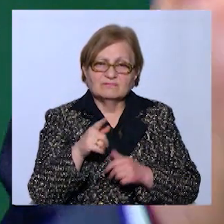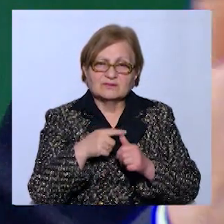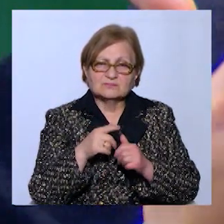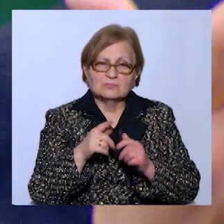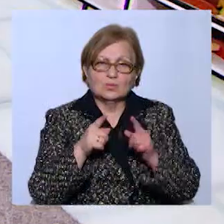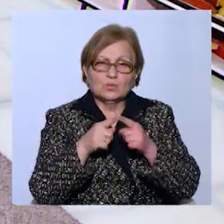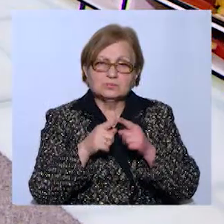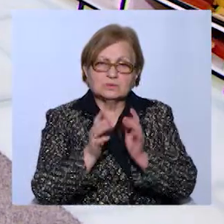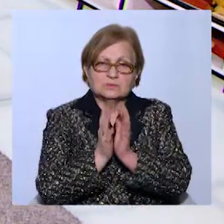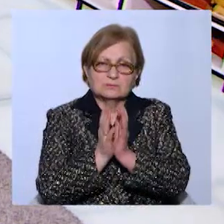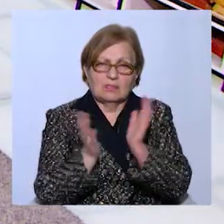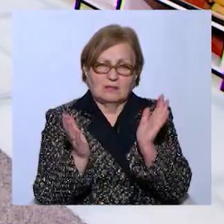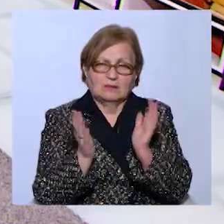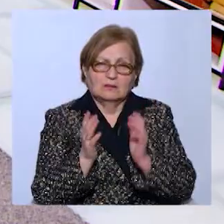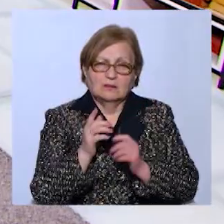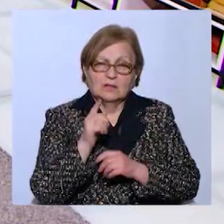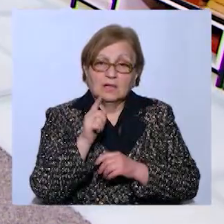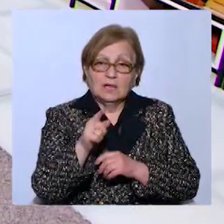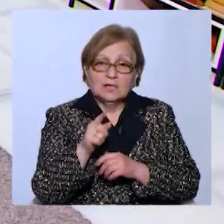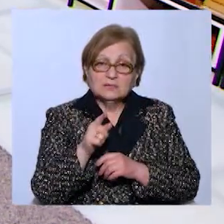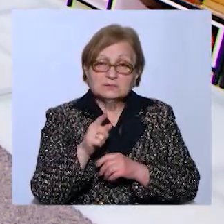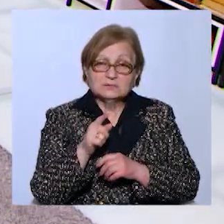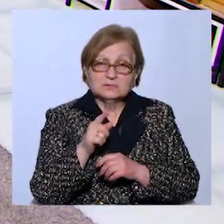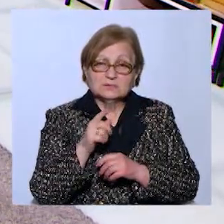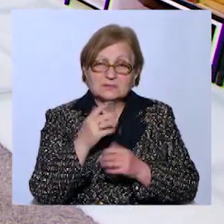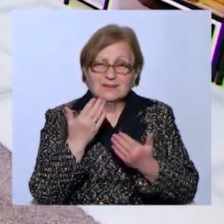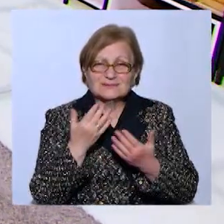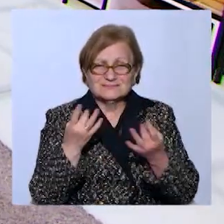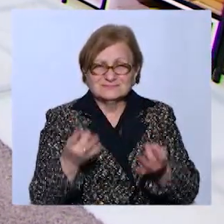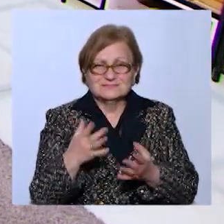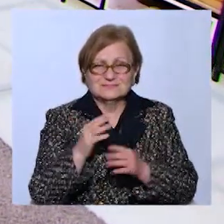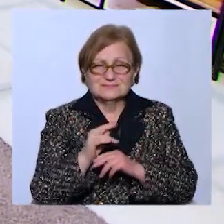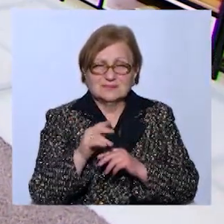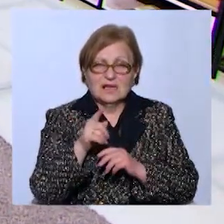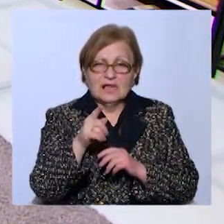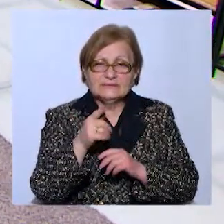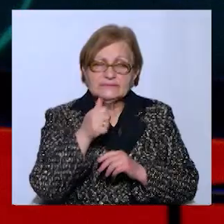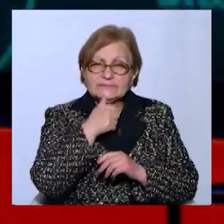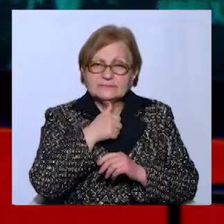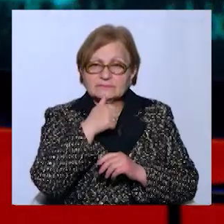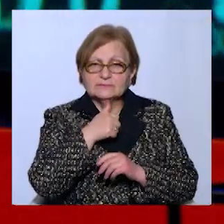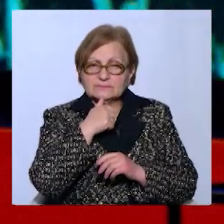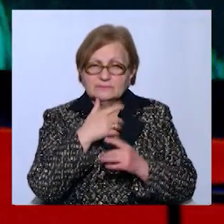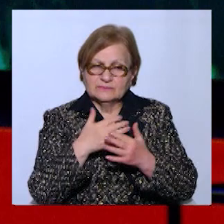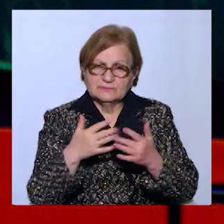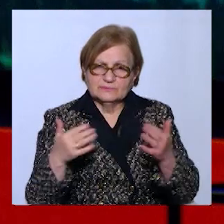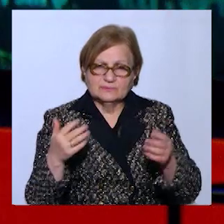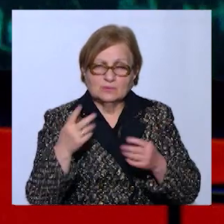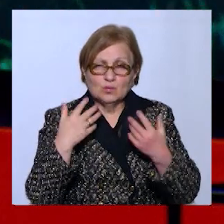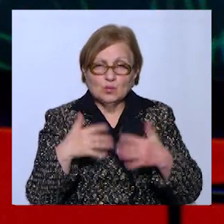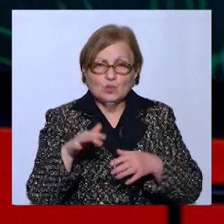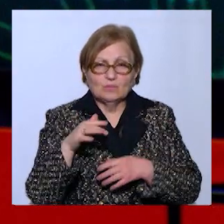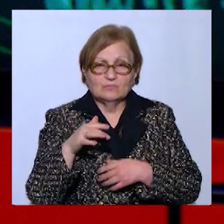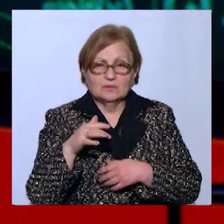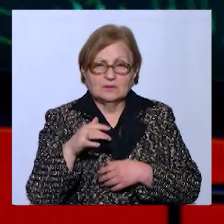ეს არ არის ამ წუთას დამტკიცება, არა, რა თქმა უნდა, მაგრამ ასეთი ვარიანტების მოშინჯვით თითქოს ჩვენ უკვე